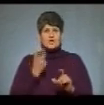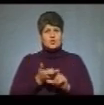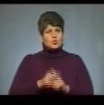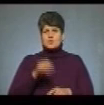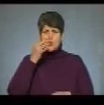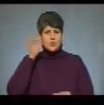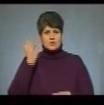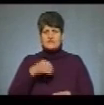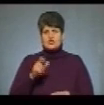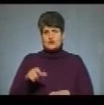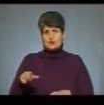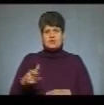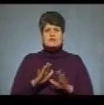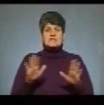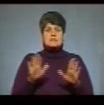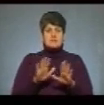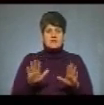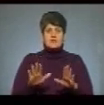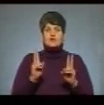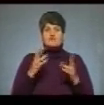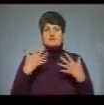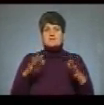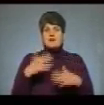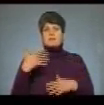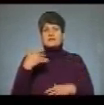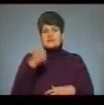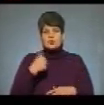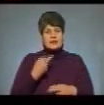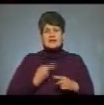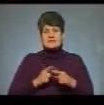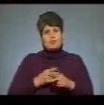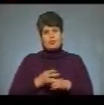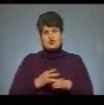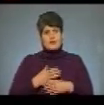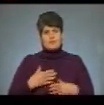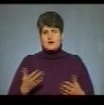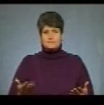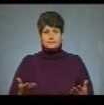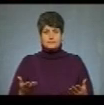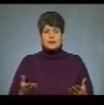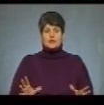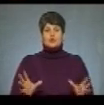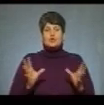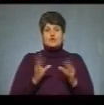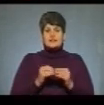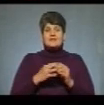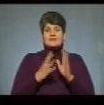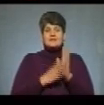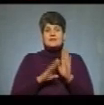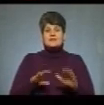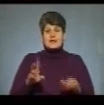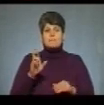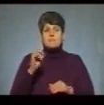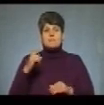досвідчені люди, які вже співають дітки, що по 50 років. Це не завадило нам. Долучилися до спільної коляди 19 школярів Бахмутської